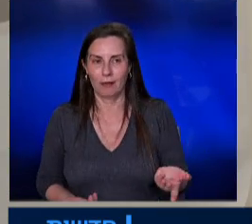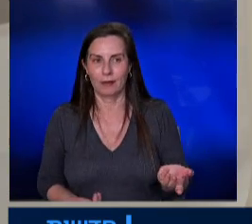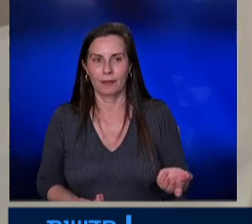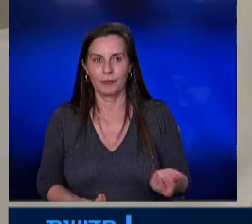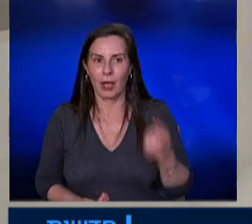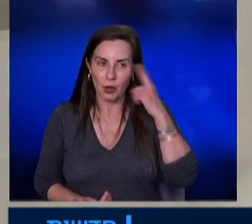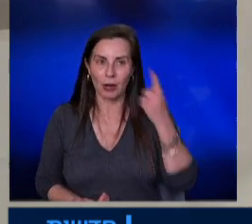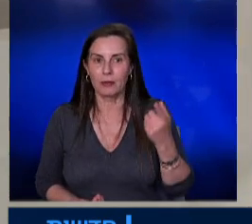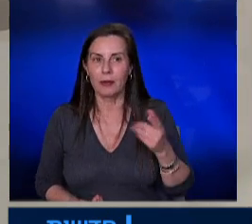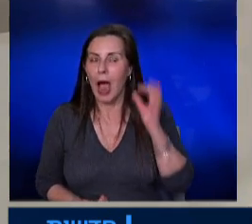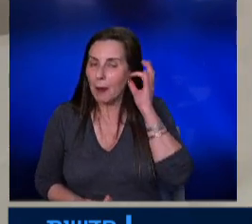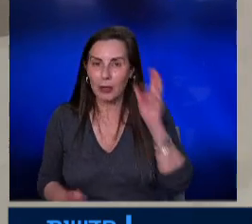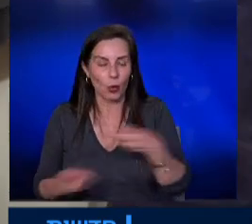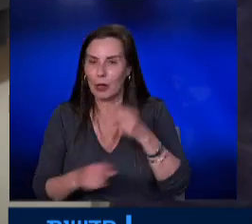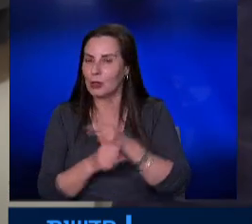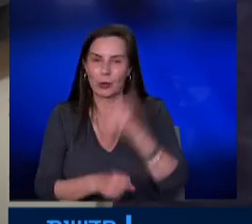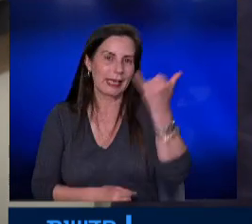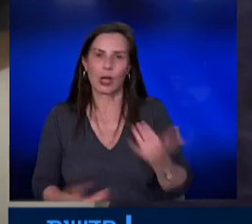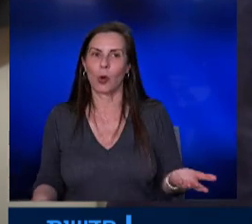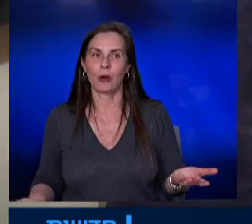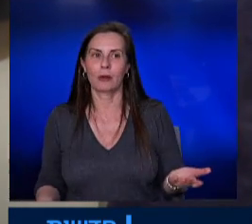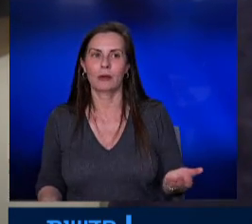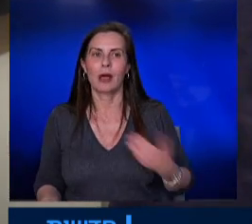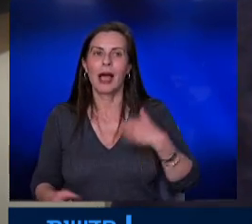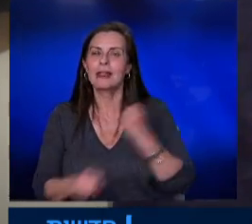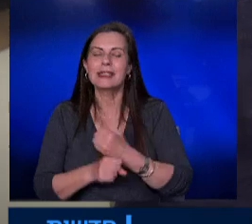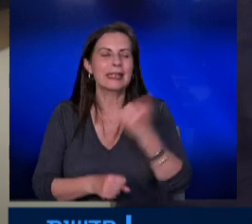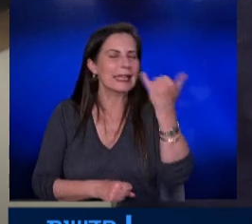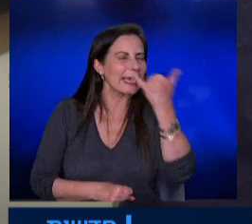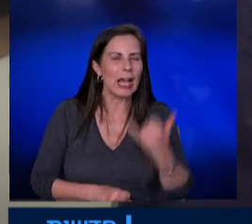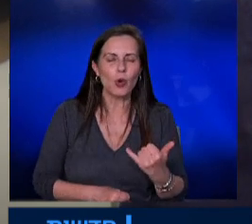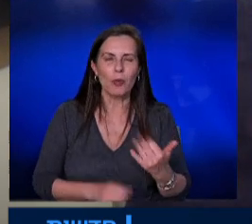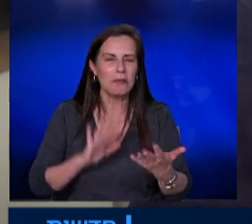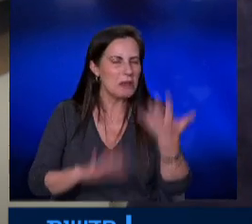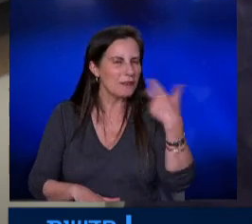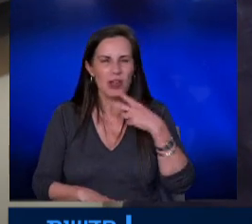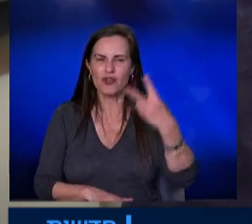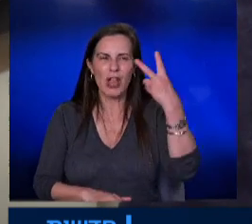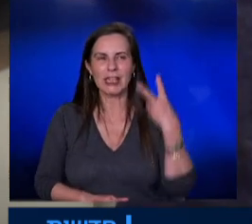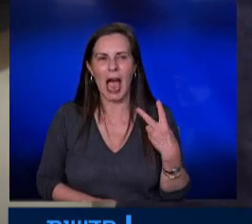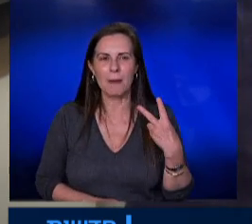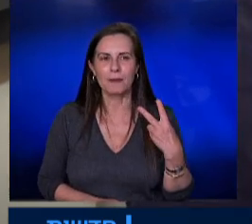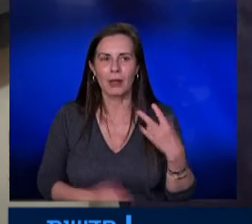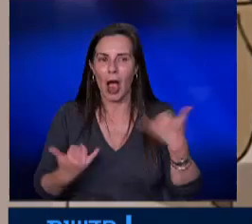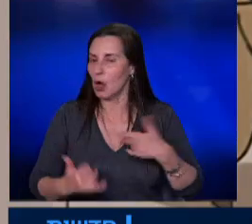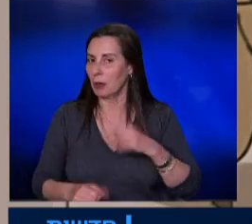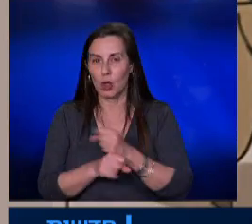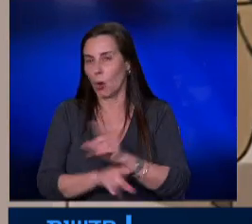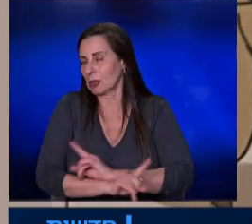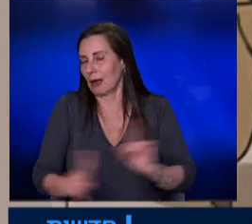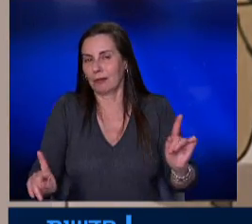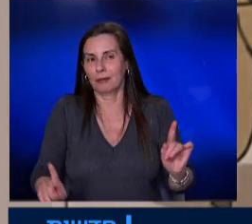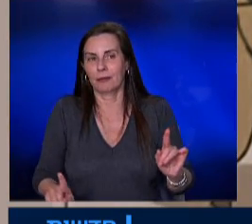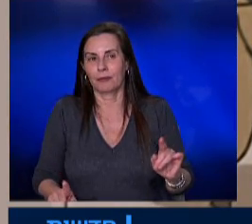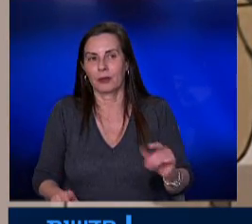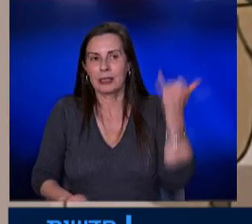את יודעת מה? על בנות אתה לא יכול לעשות קריקטורה. עכשיו, אני עשיתי קריקטורה לפני איזה שנתיים, היום אני לא הייתי עושה אותה. ציירתי